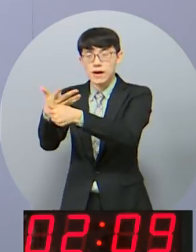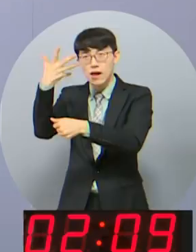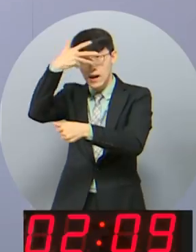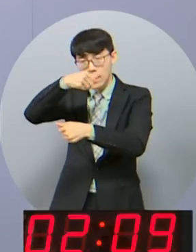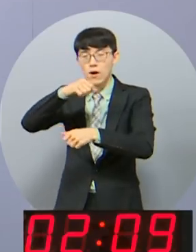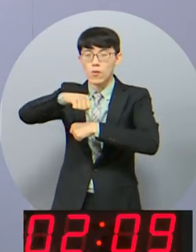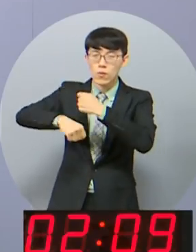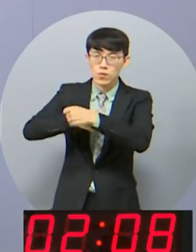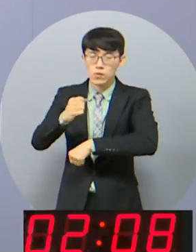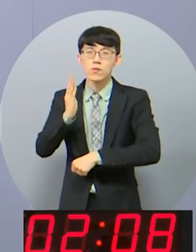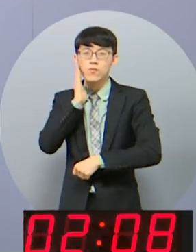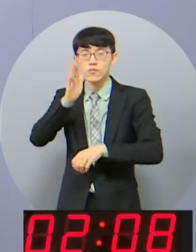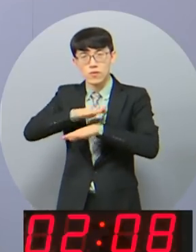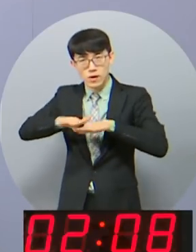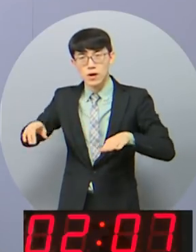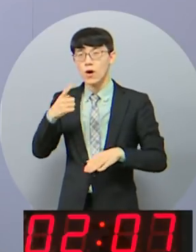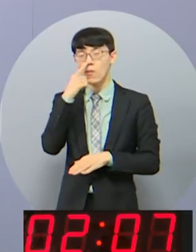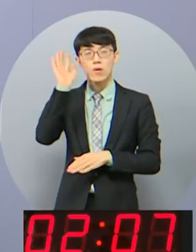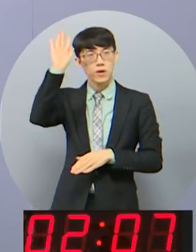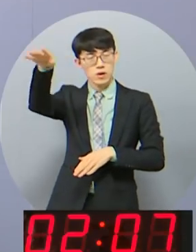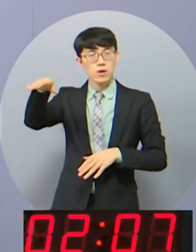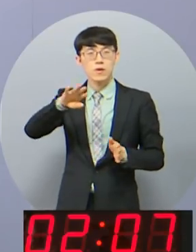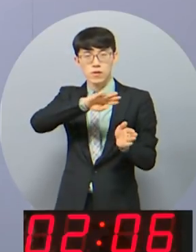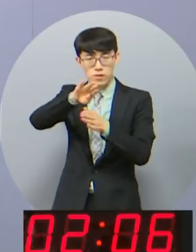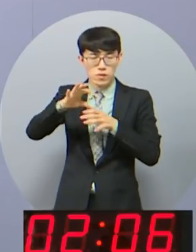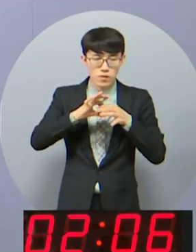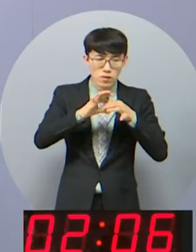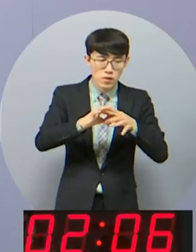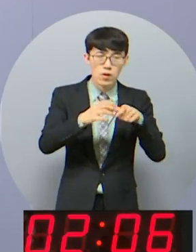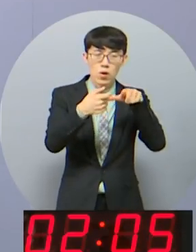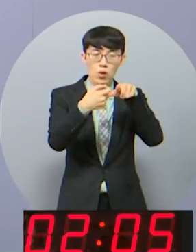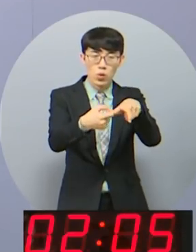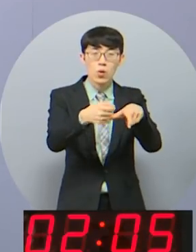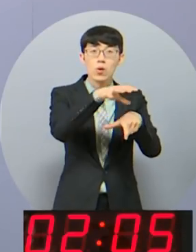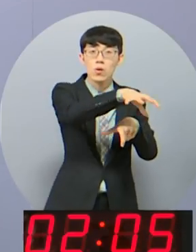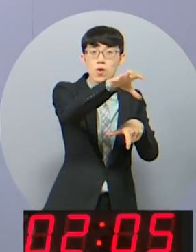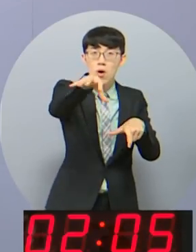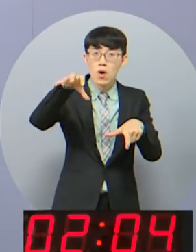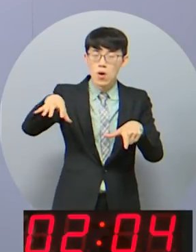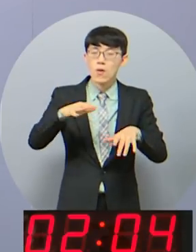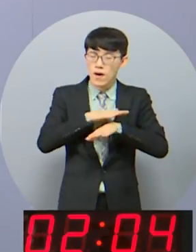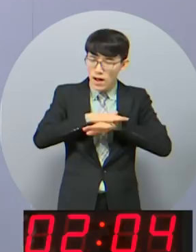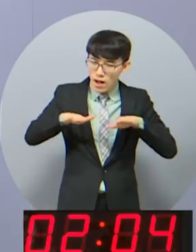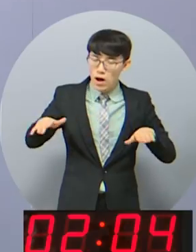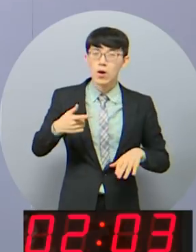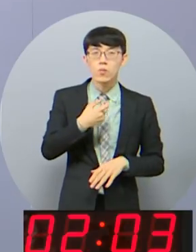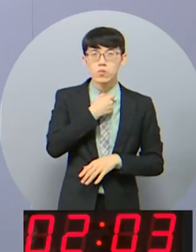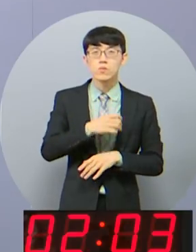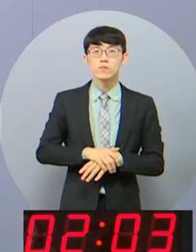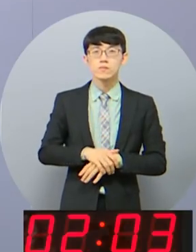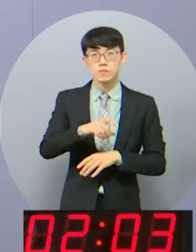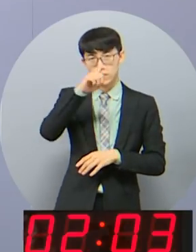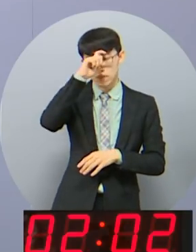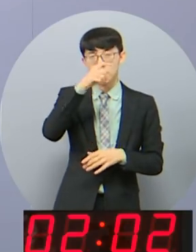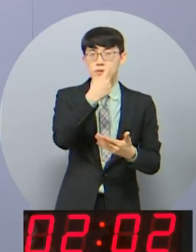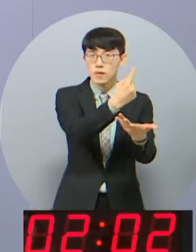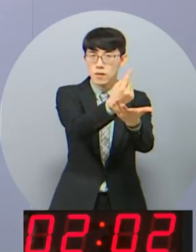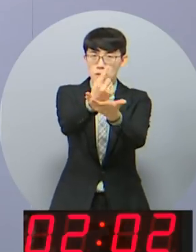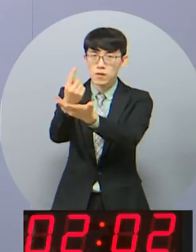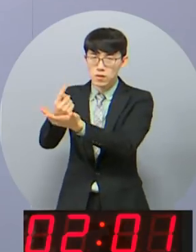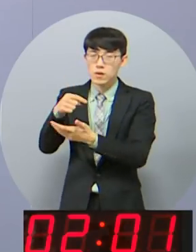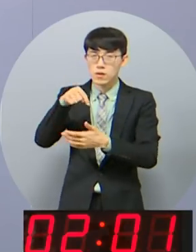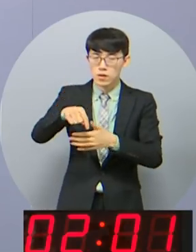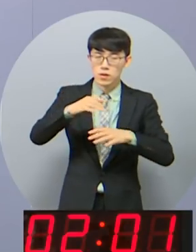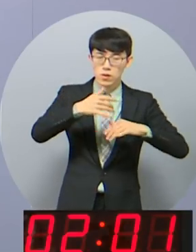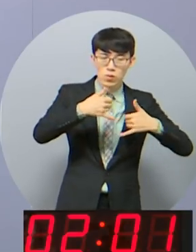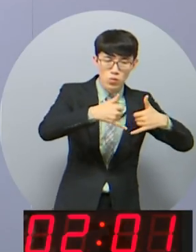宇恩未来也会继续监督我们的公共空间，在安全性的部分能使和让所有的这个步道